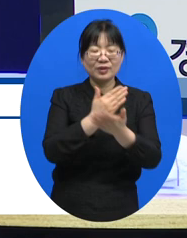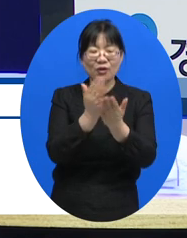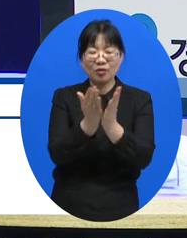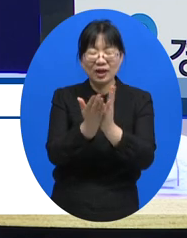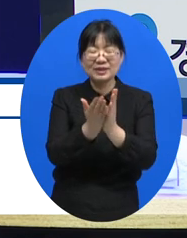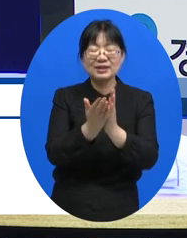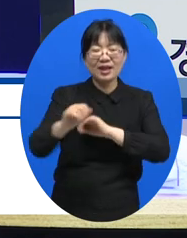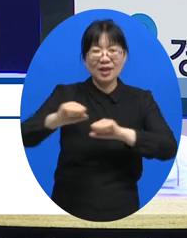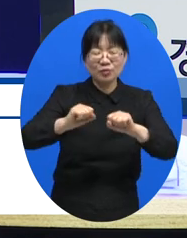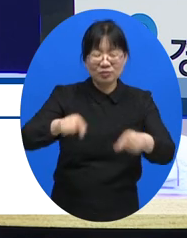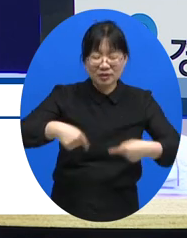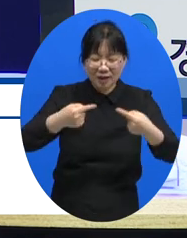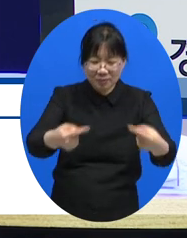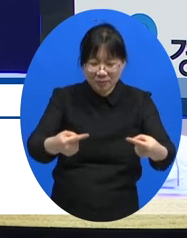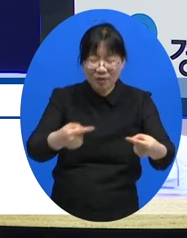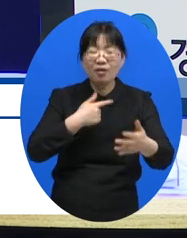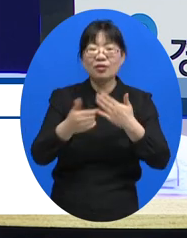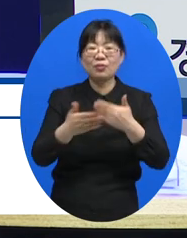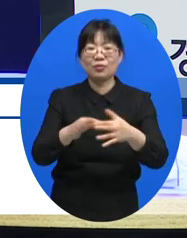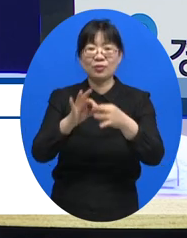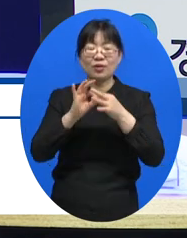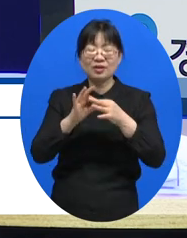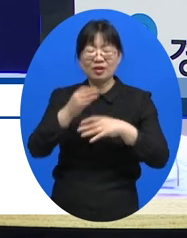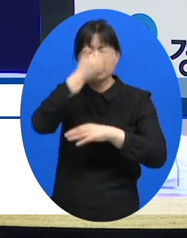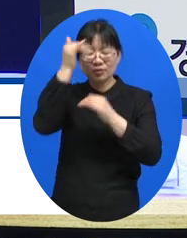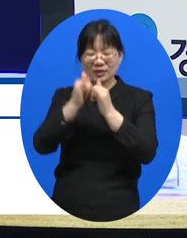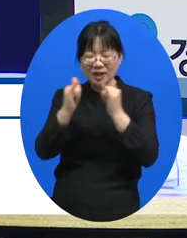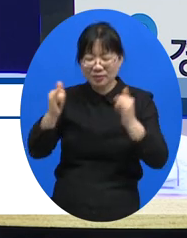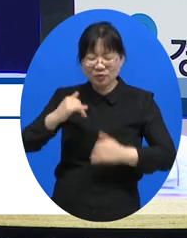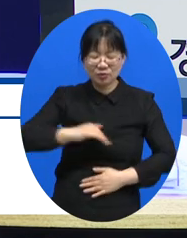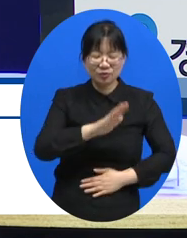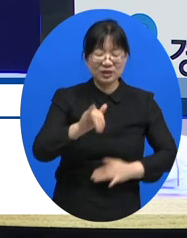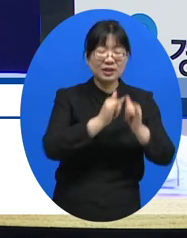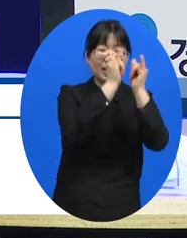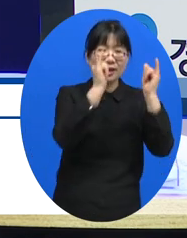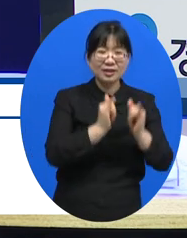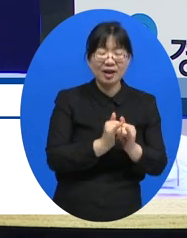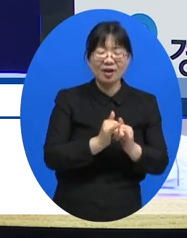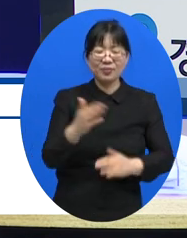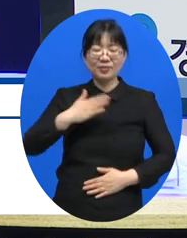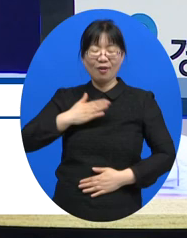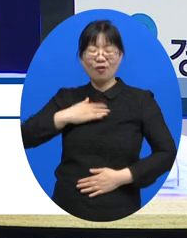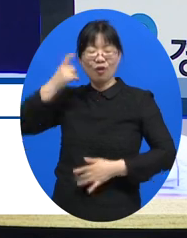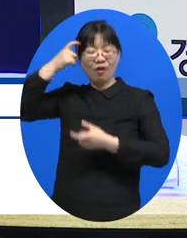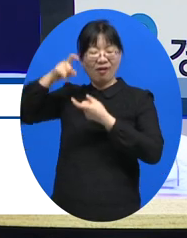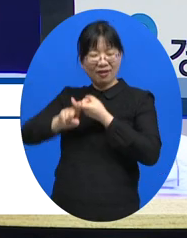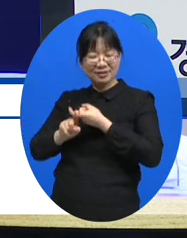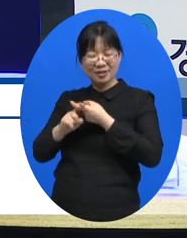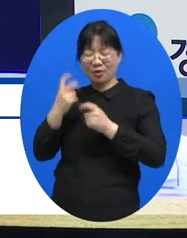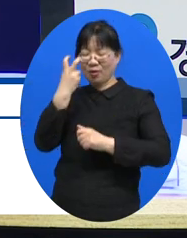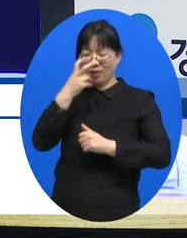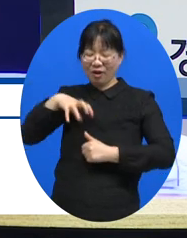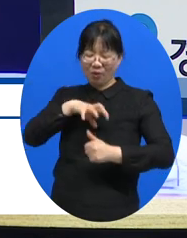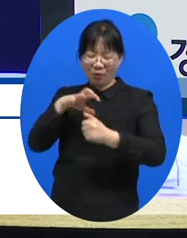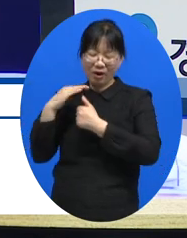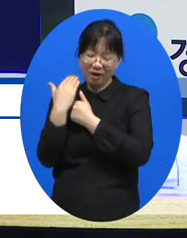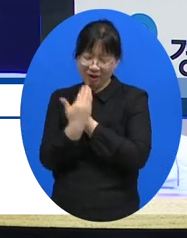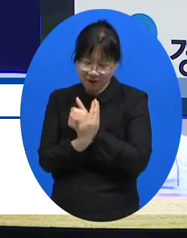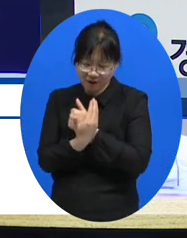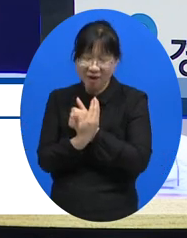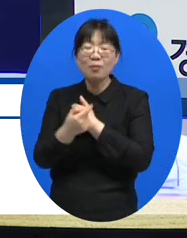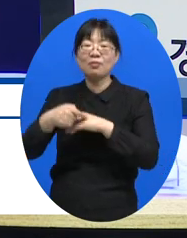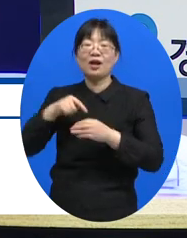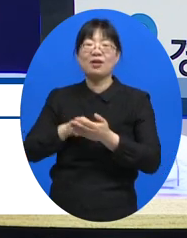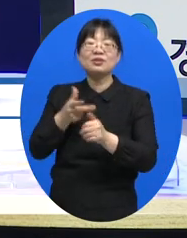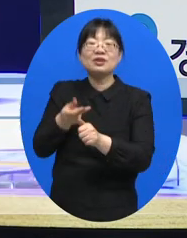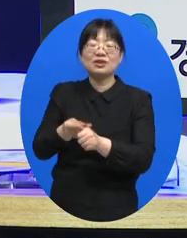이런 여러 가지를 통해서 우리 청년들이 누군가가 또는 우리 사회가 나에게 관심 갖고 케어하고 있구나 하는 생각을 갖게끔